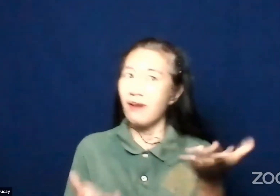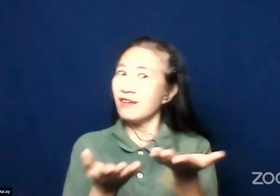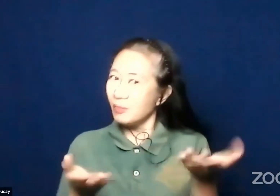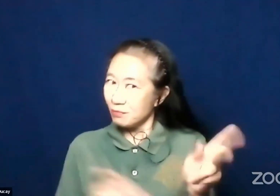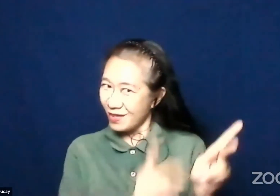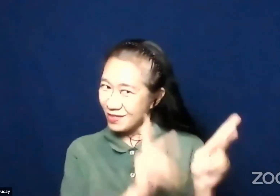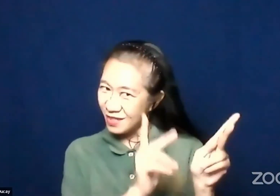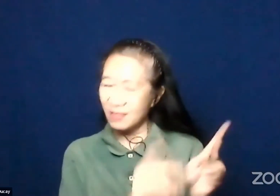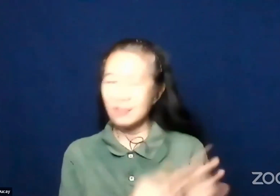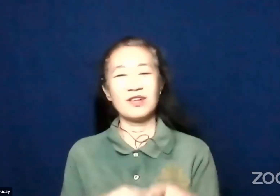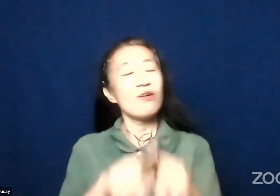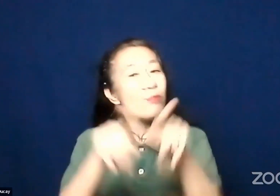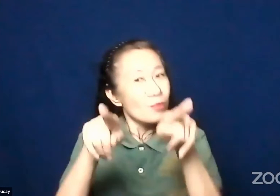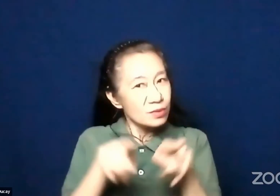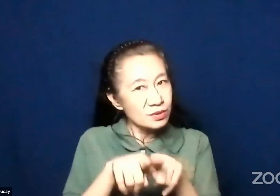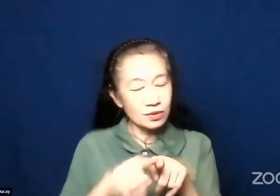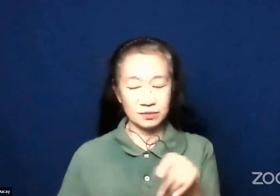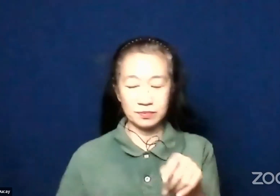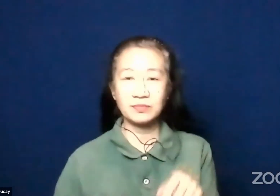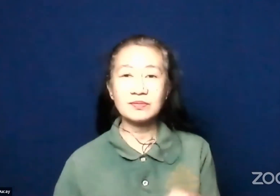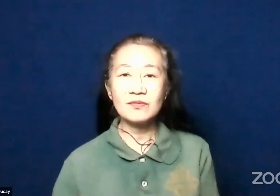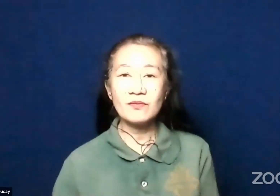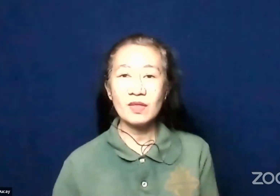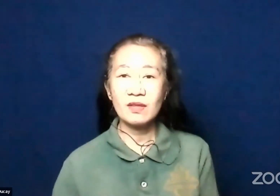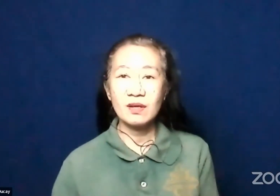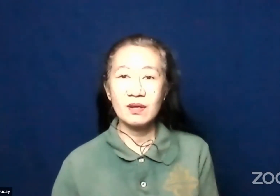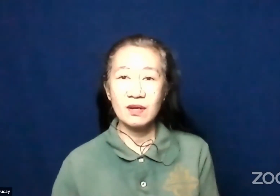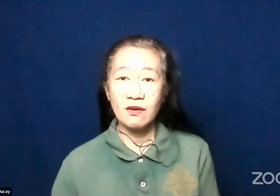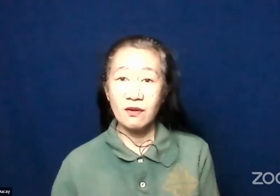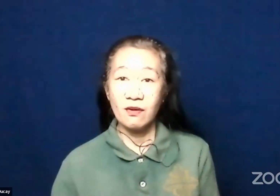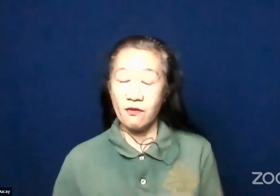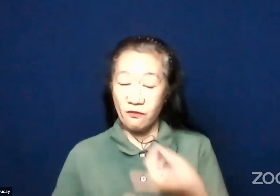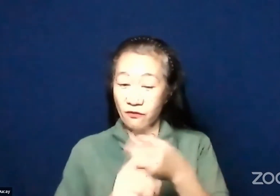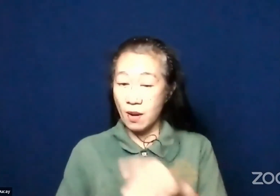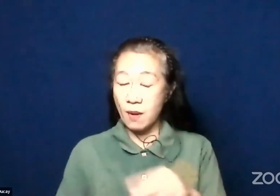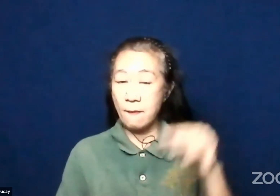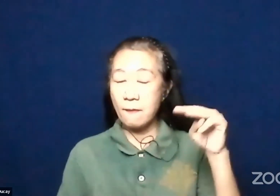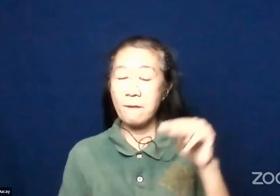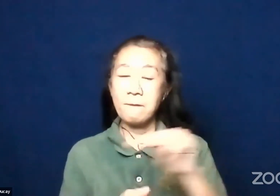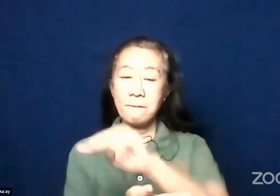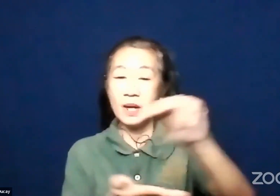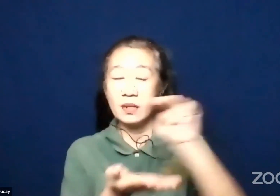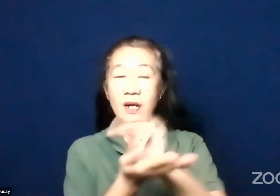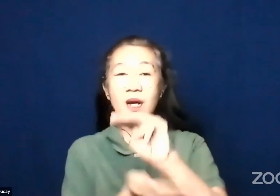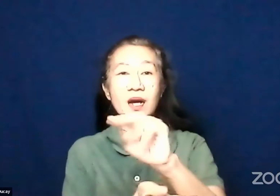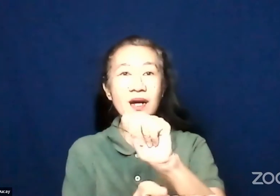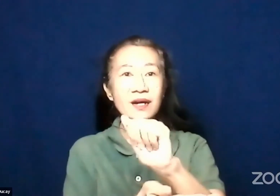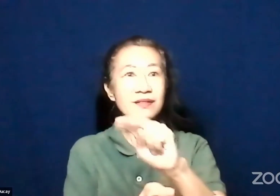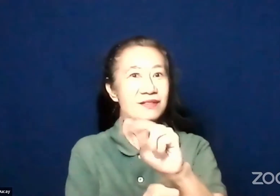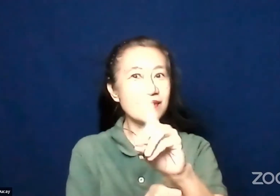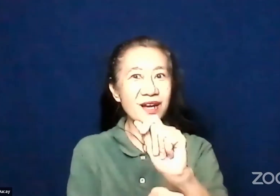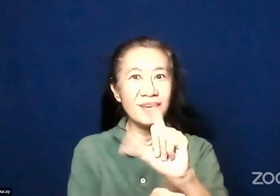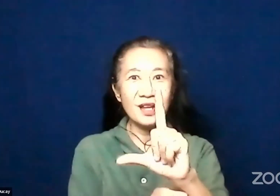Nandito, syempre, ang mga taga Mandaluyong. Oo. Okay.